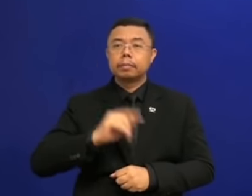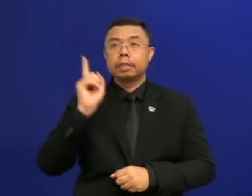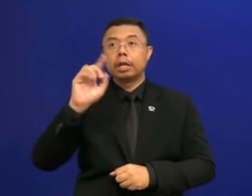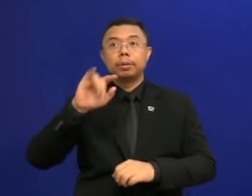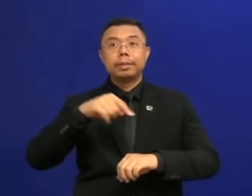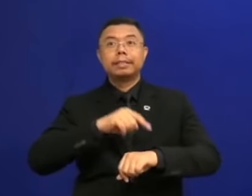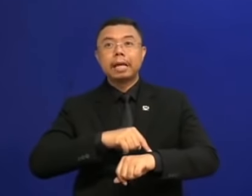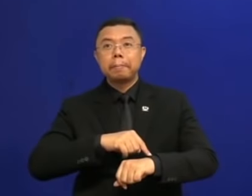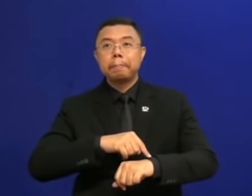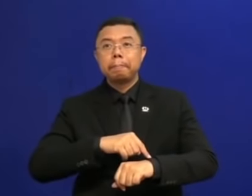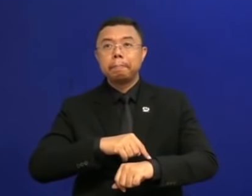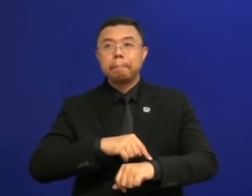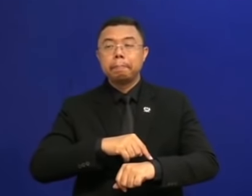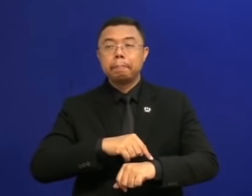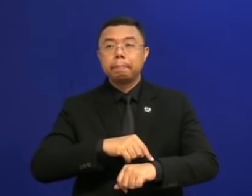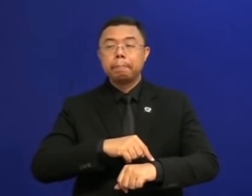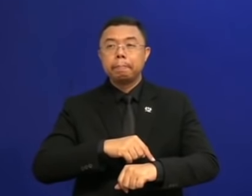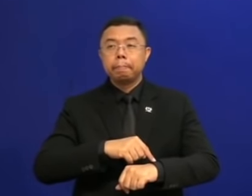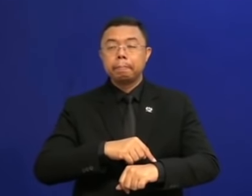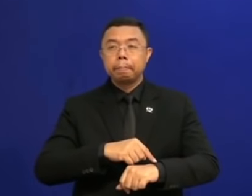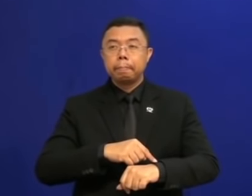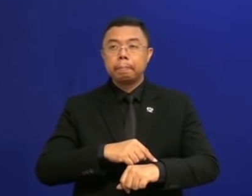1 jam,